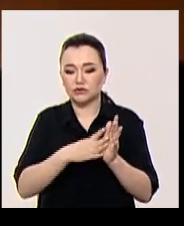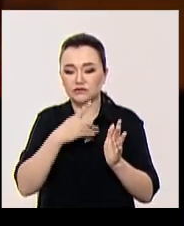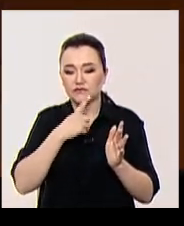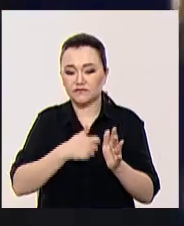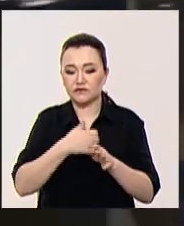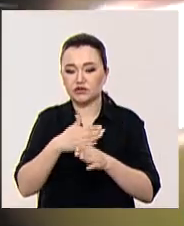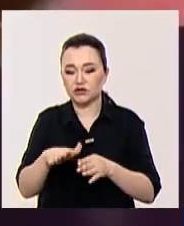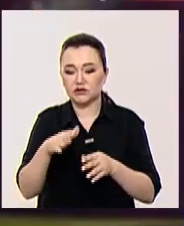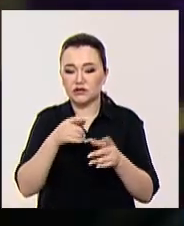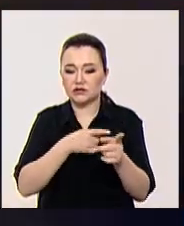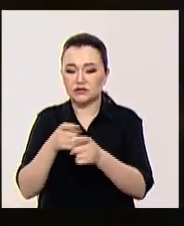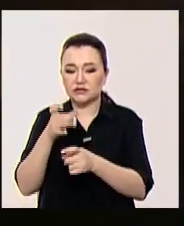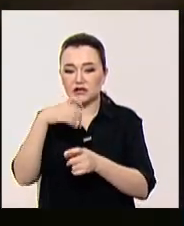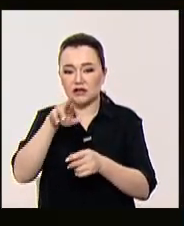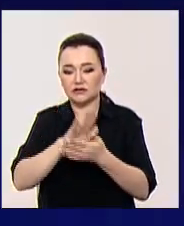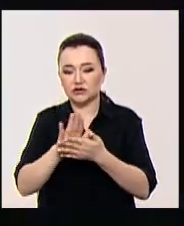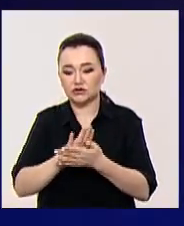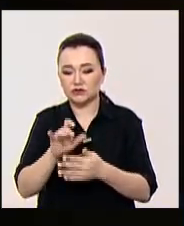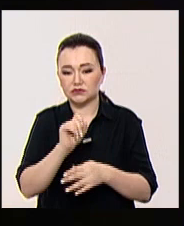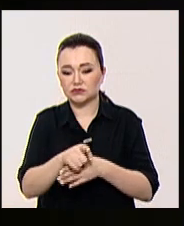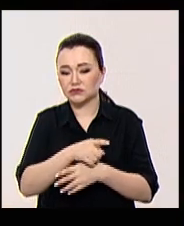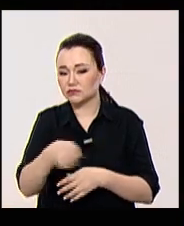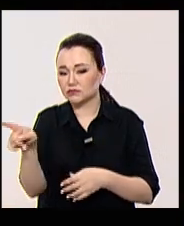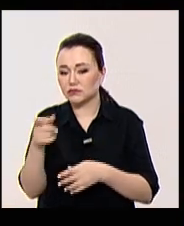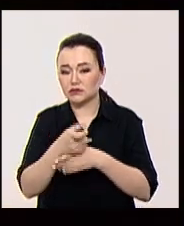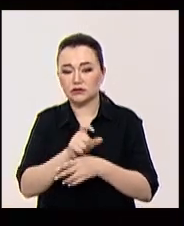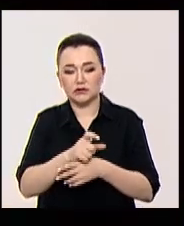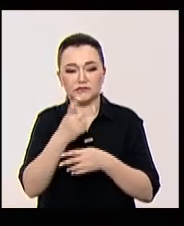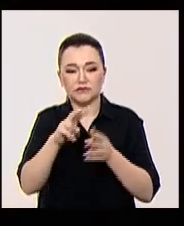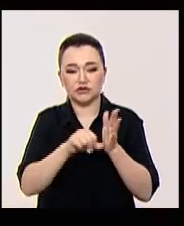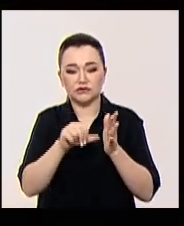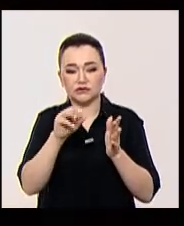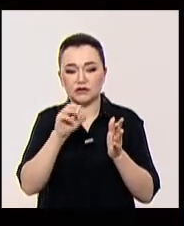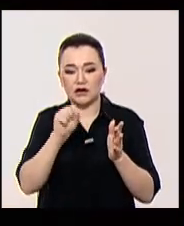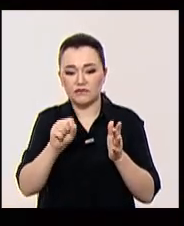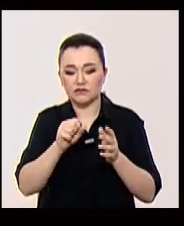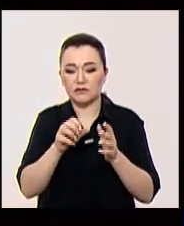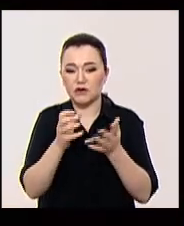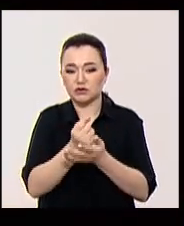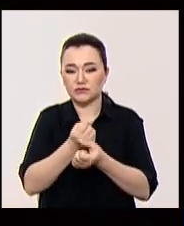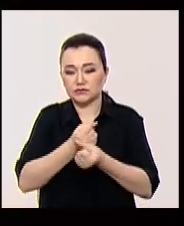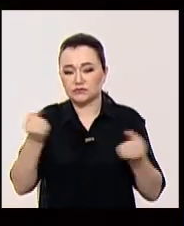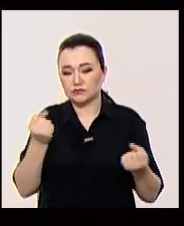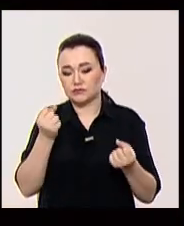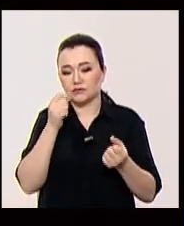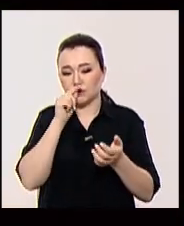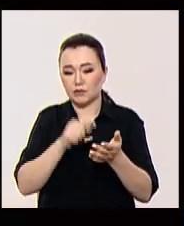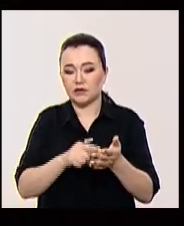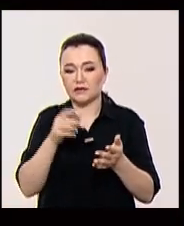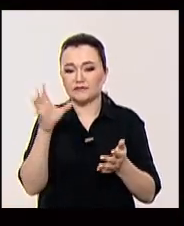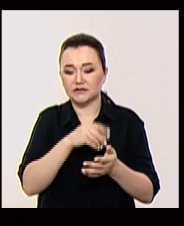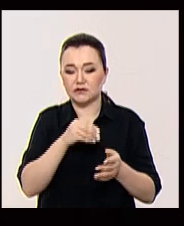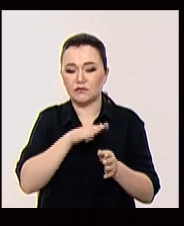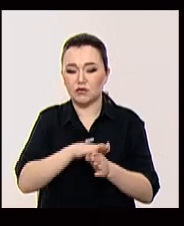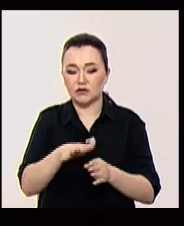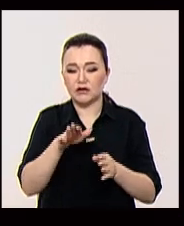бөліміндегі қару-жарақ қоймаларын тазартуға жіберіліпті. Ал 26 тамыз күні қоймада өрт шығып, арты жойқын жарылыстарға ұласады. Сарбаздар толық